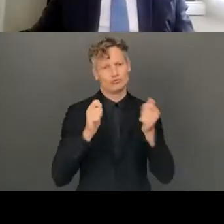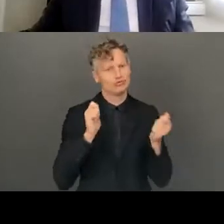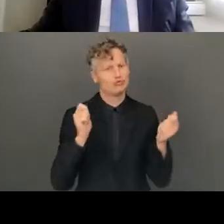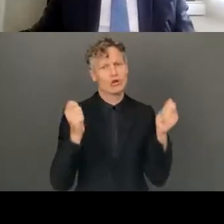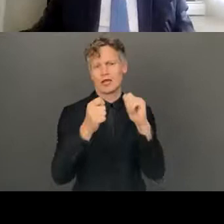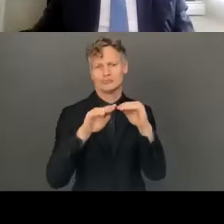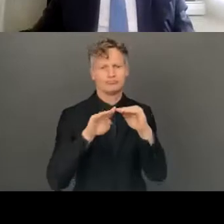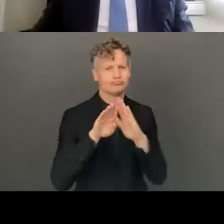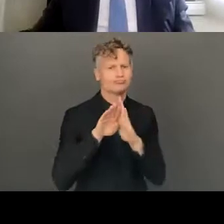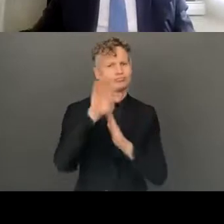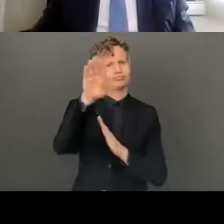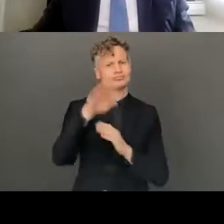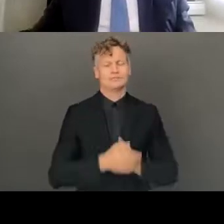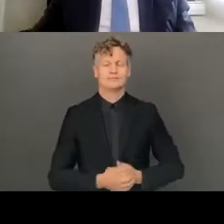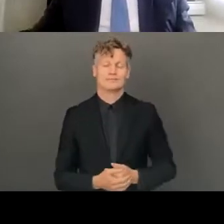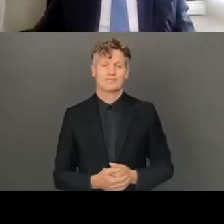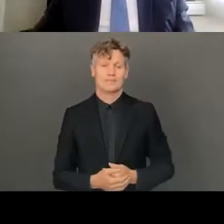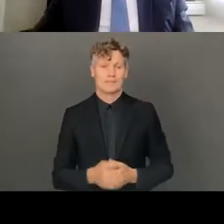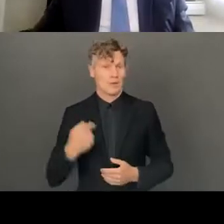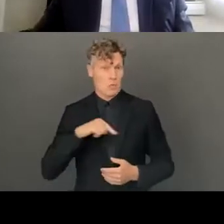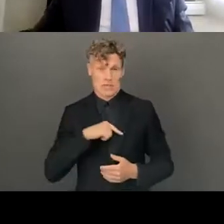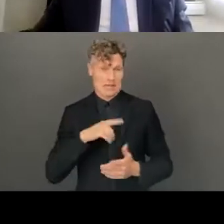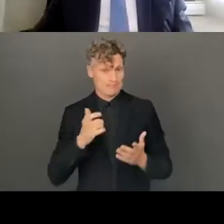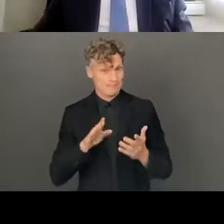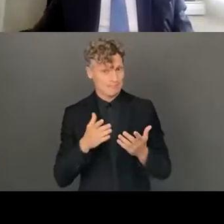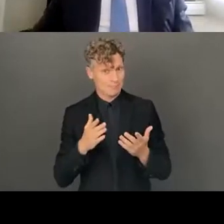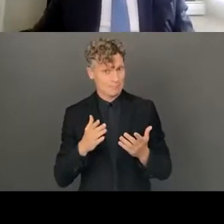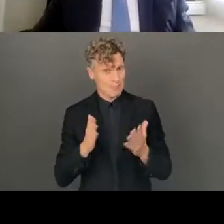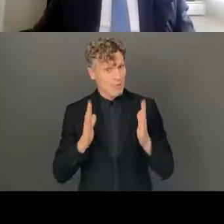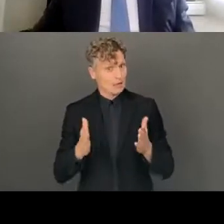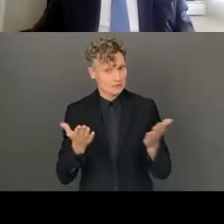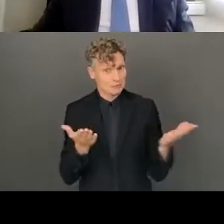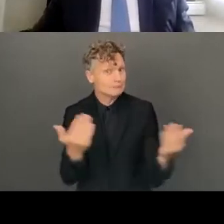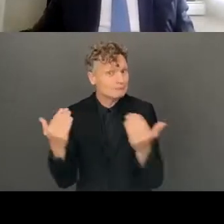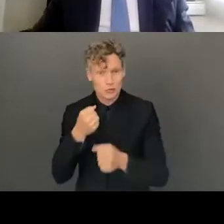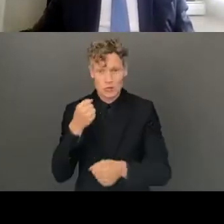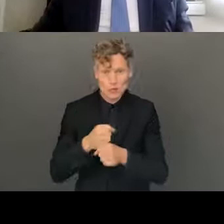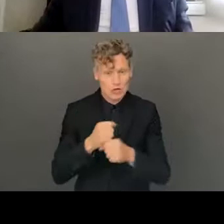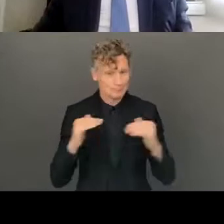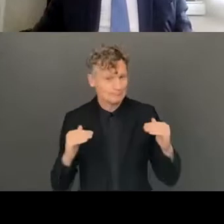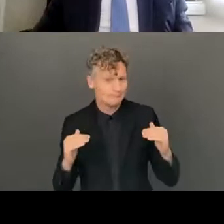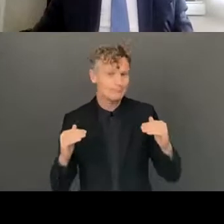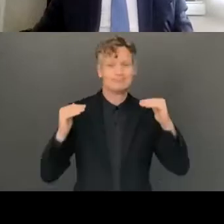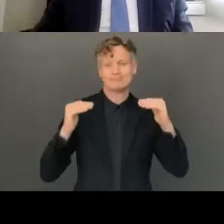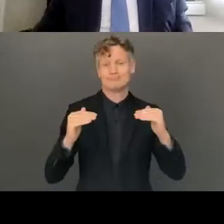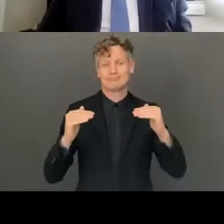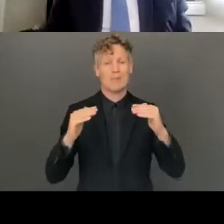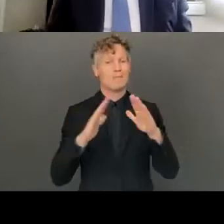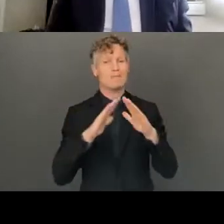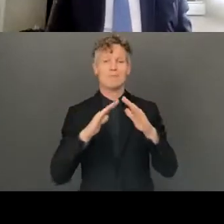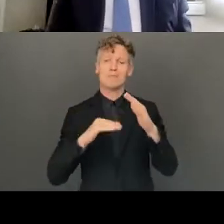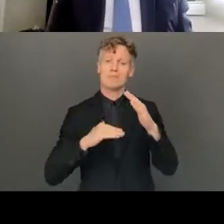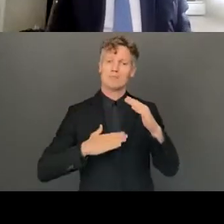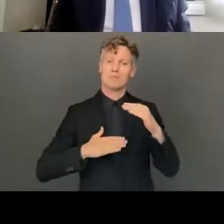vers l'égalité ensemble. Et pour s'y faire, nous sommes tous partenaires ici aujourd'hui et nous avons